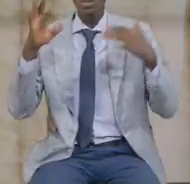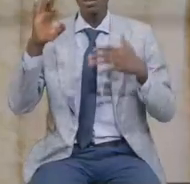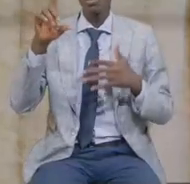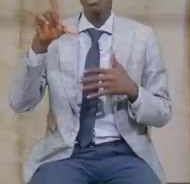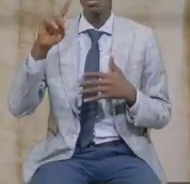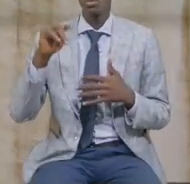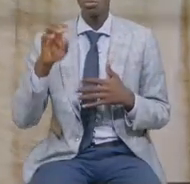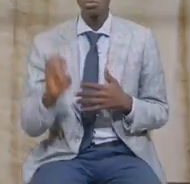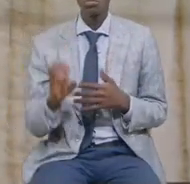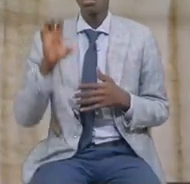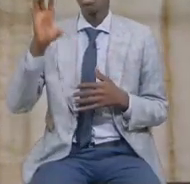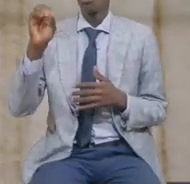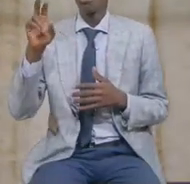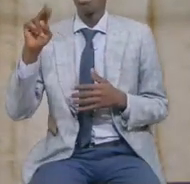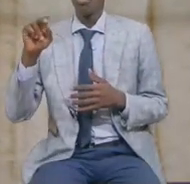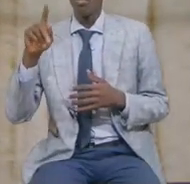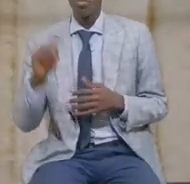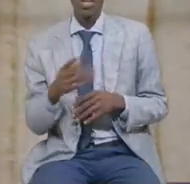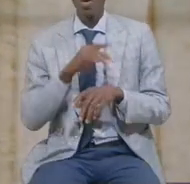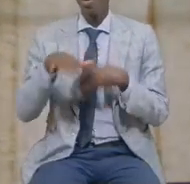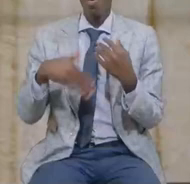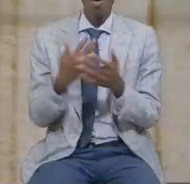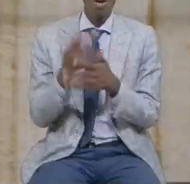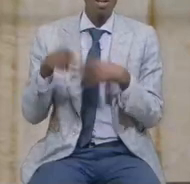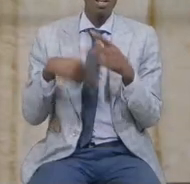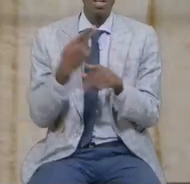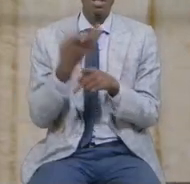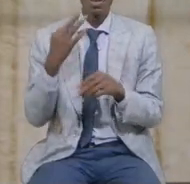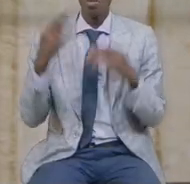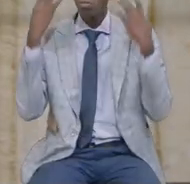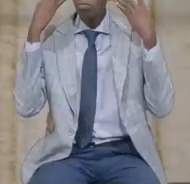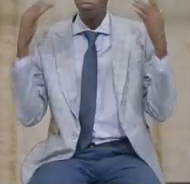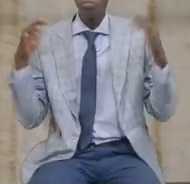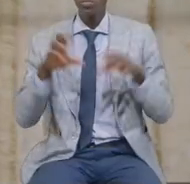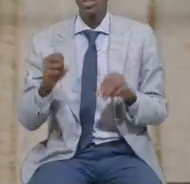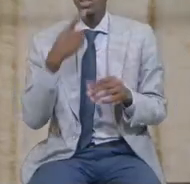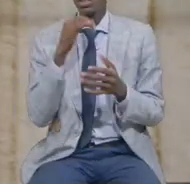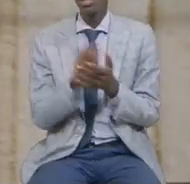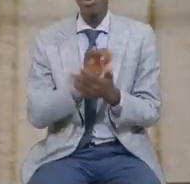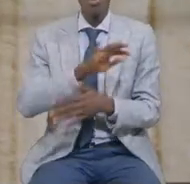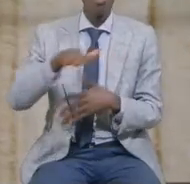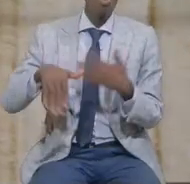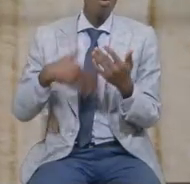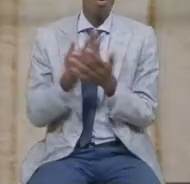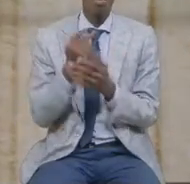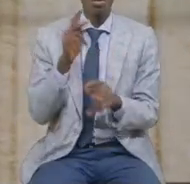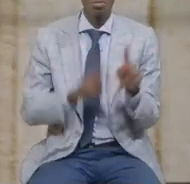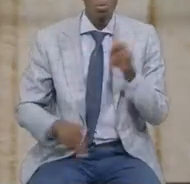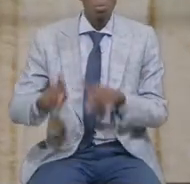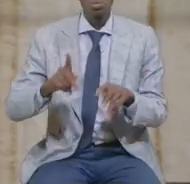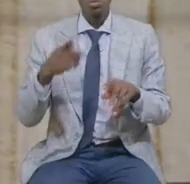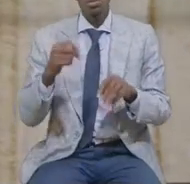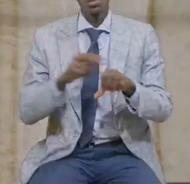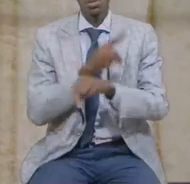salumeau, de la guitare, de la sambuque, du satyrion et de toutes sortes d'instruments de musique, tous les peuples,